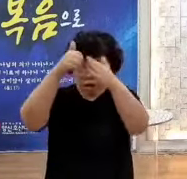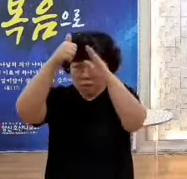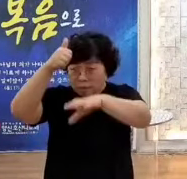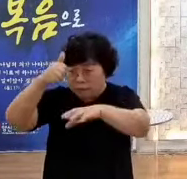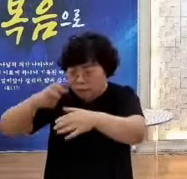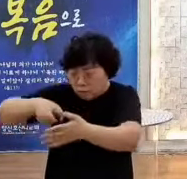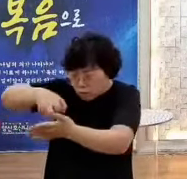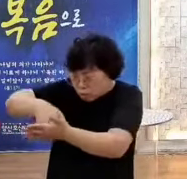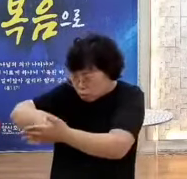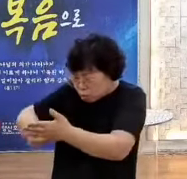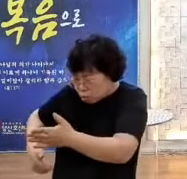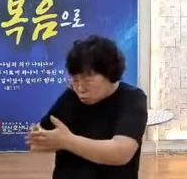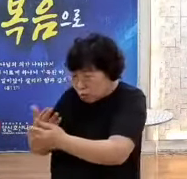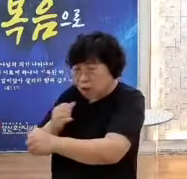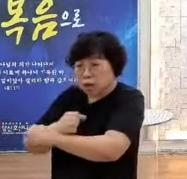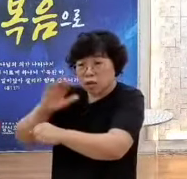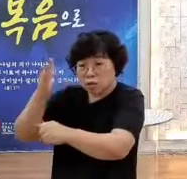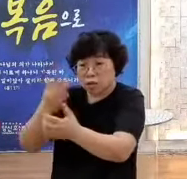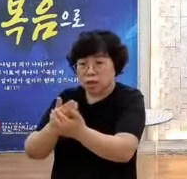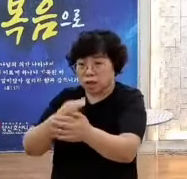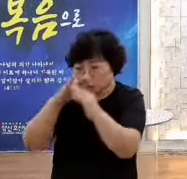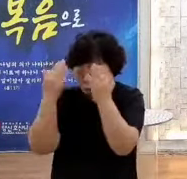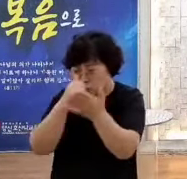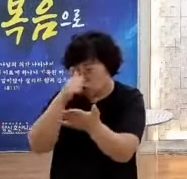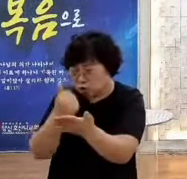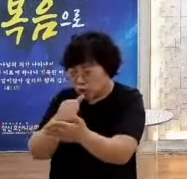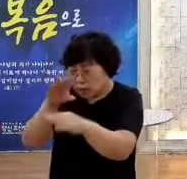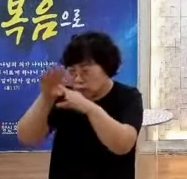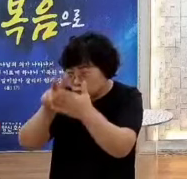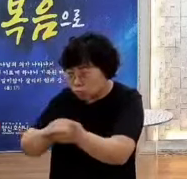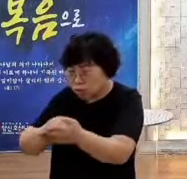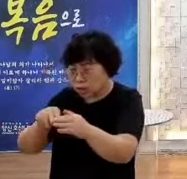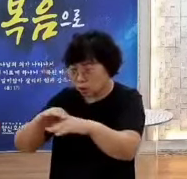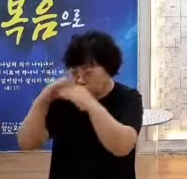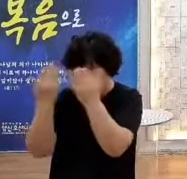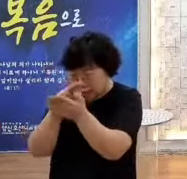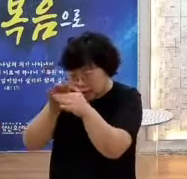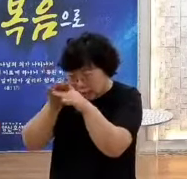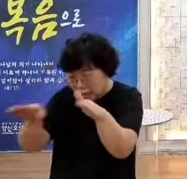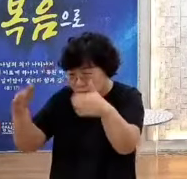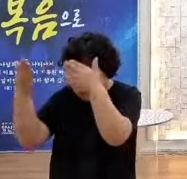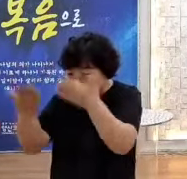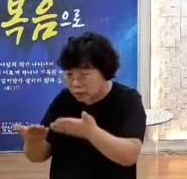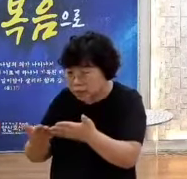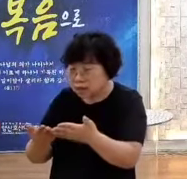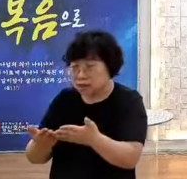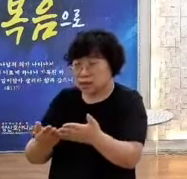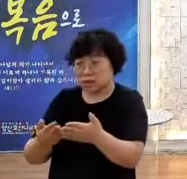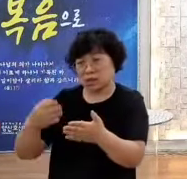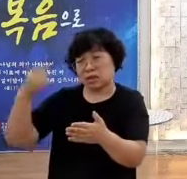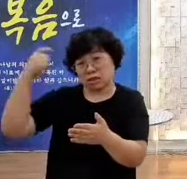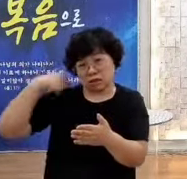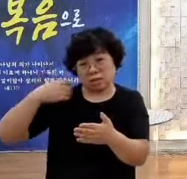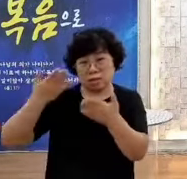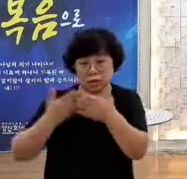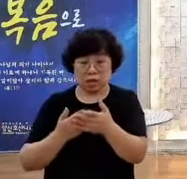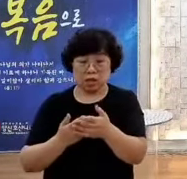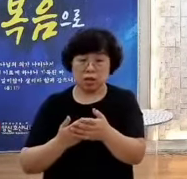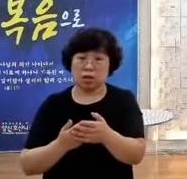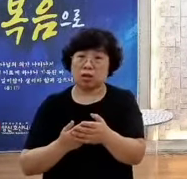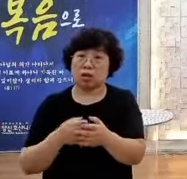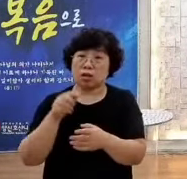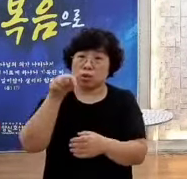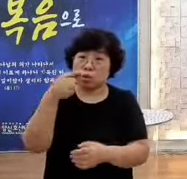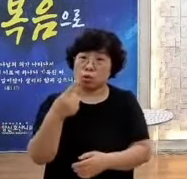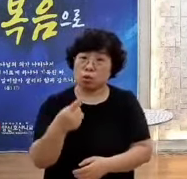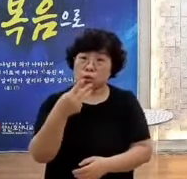됩니다. 그리고 자기의 모든 제 문제가 완전히 해결함을 받는 이 메시지가 골로새서 이